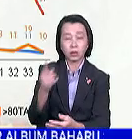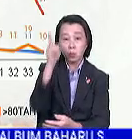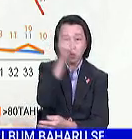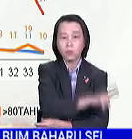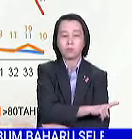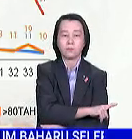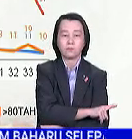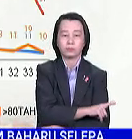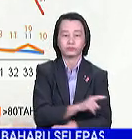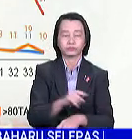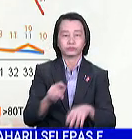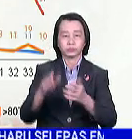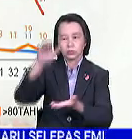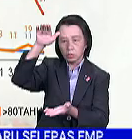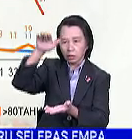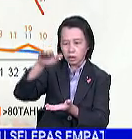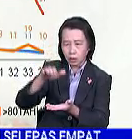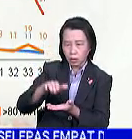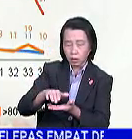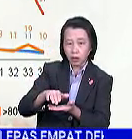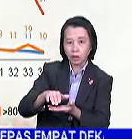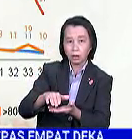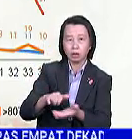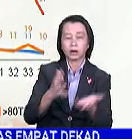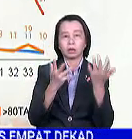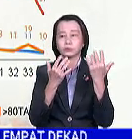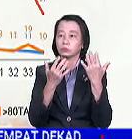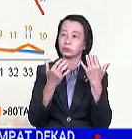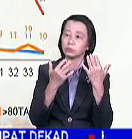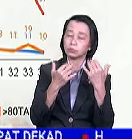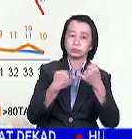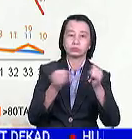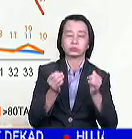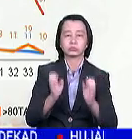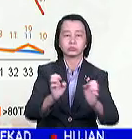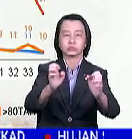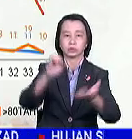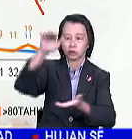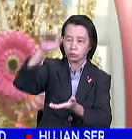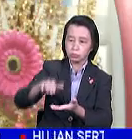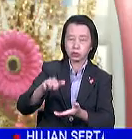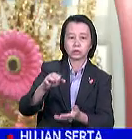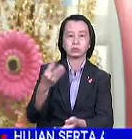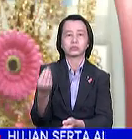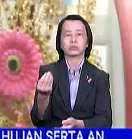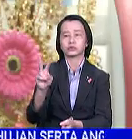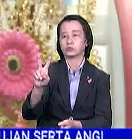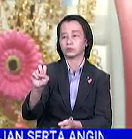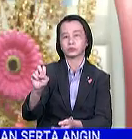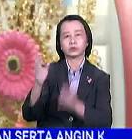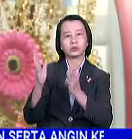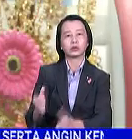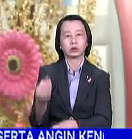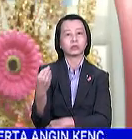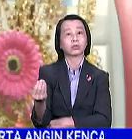ketara penurunan kes sampai yang menunggu di Jabatan Kecemasan adalah kurang daripada 20 kes. Ini adalah satu perkara